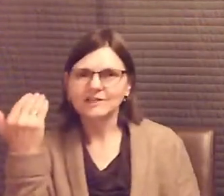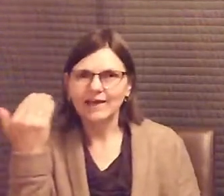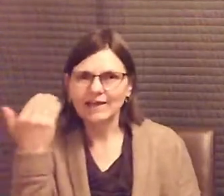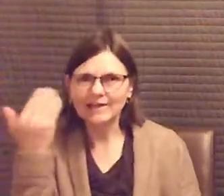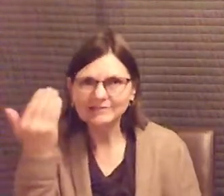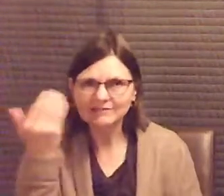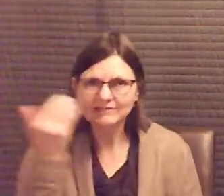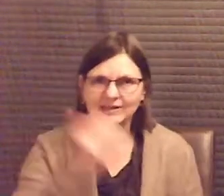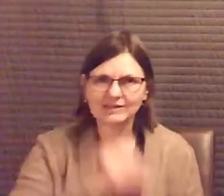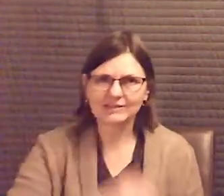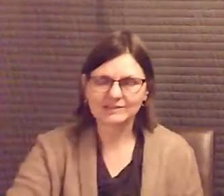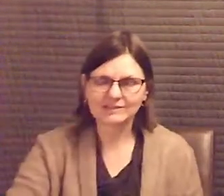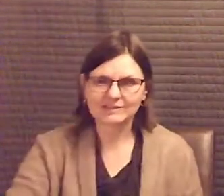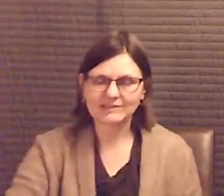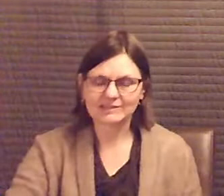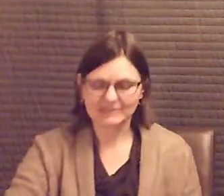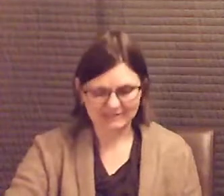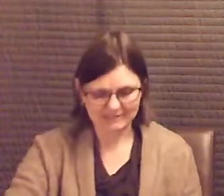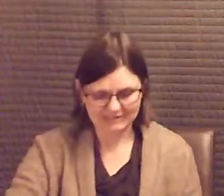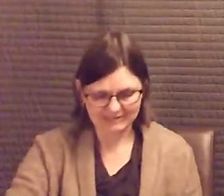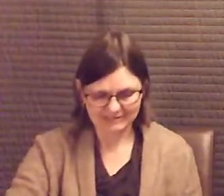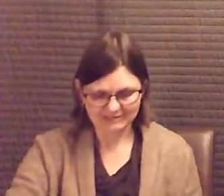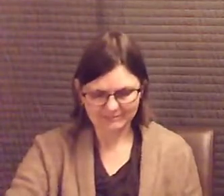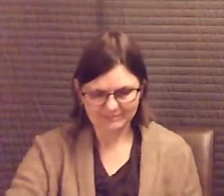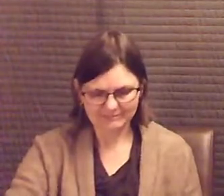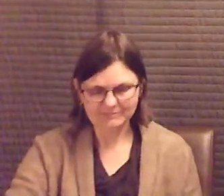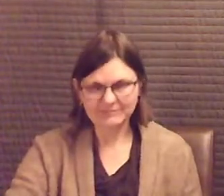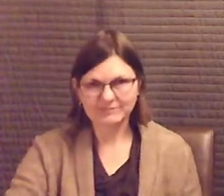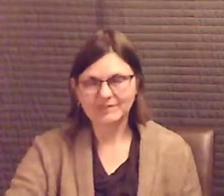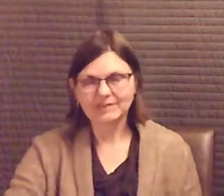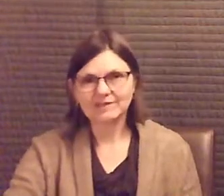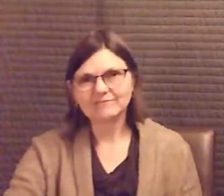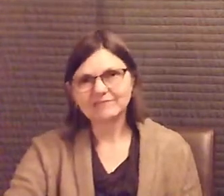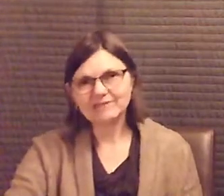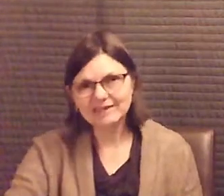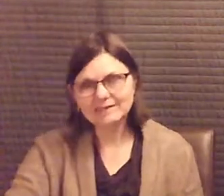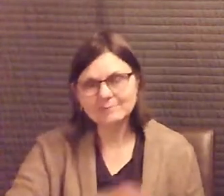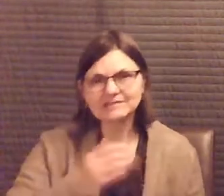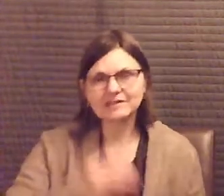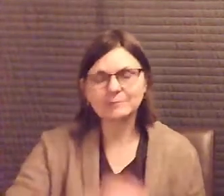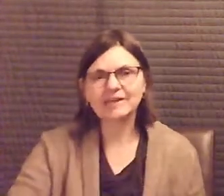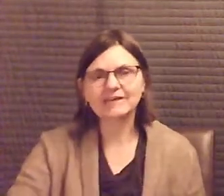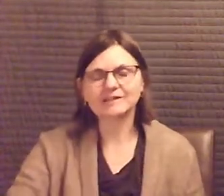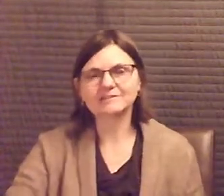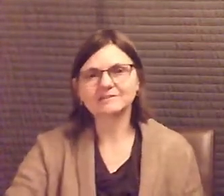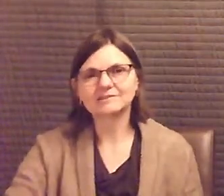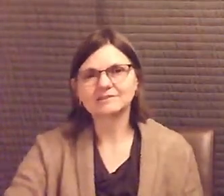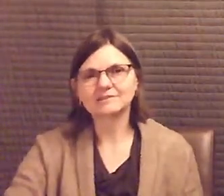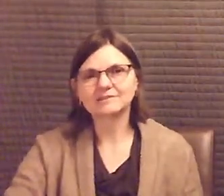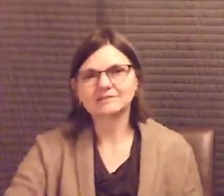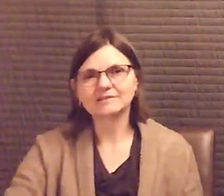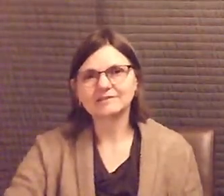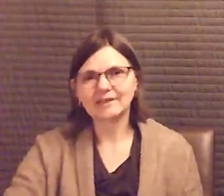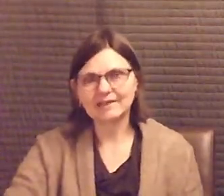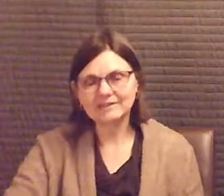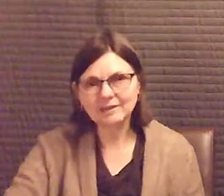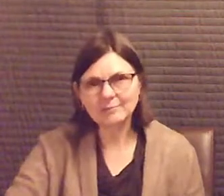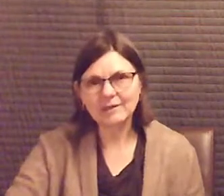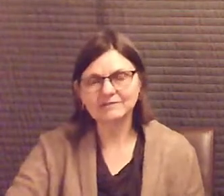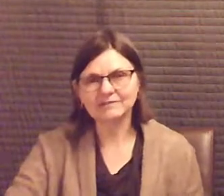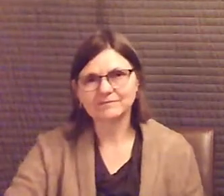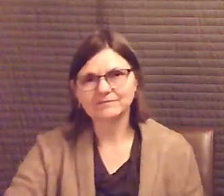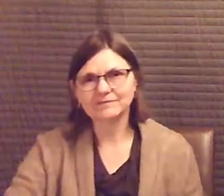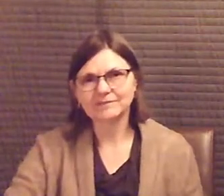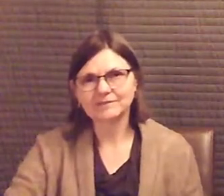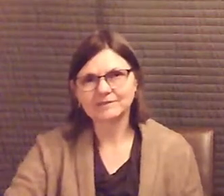zoomen en aan zijn werk woodman lee wanneer de mensen zich bekeren in de church in de